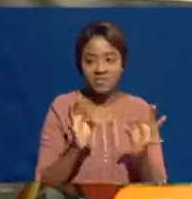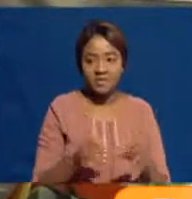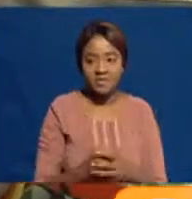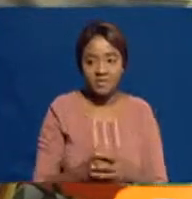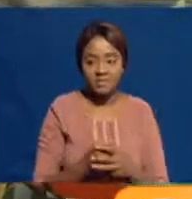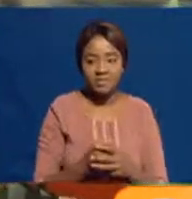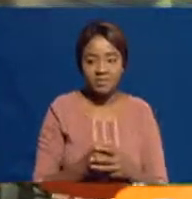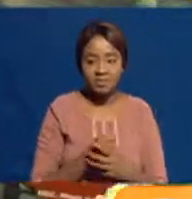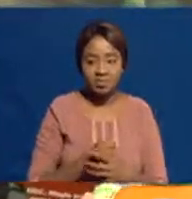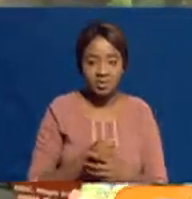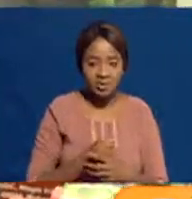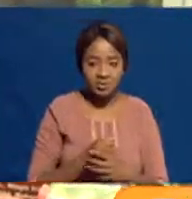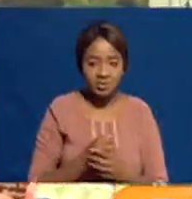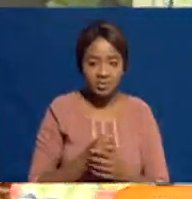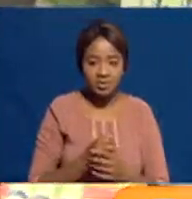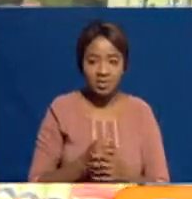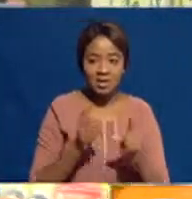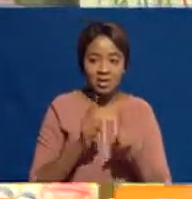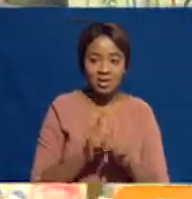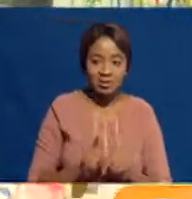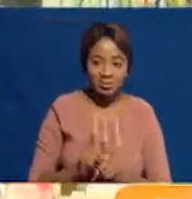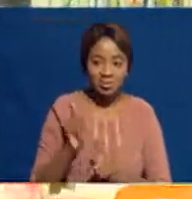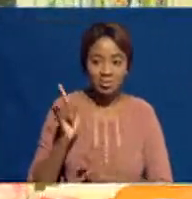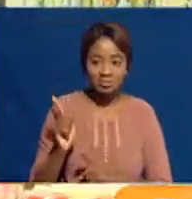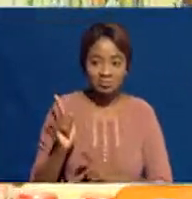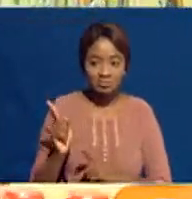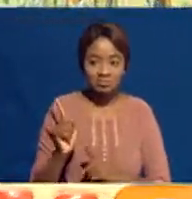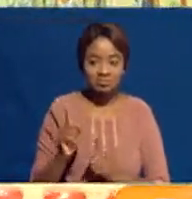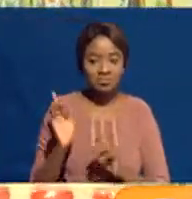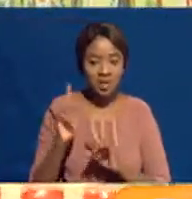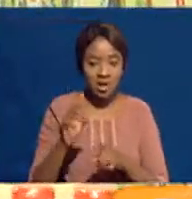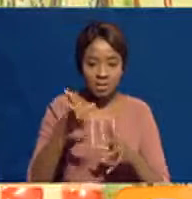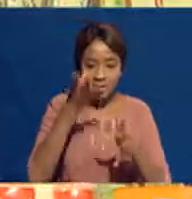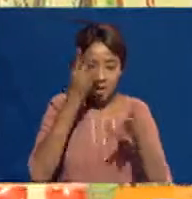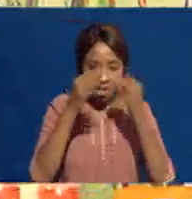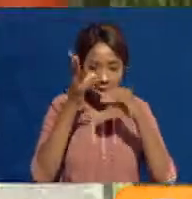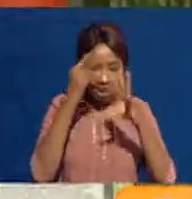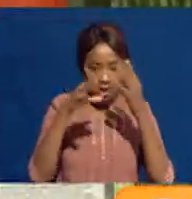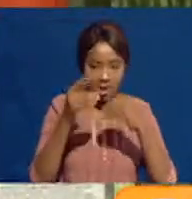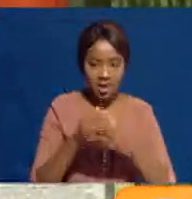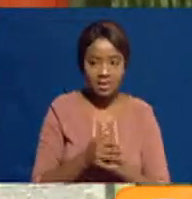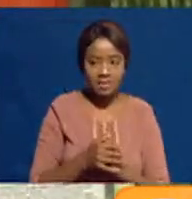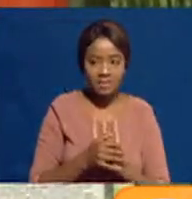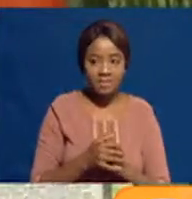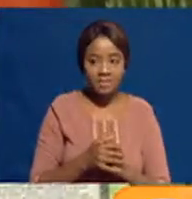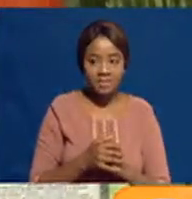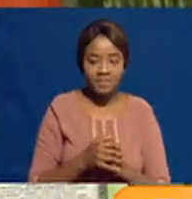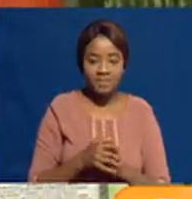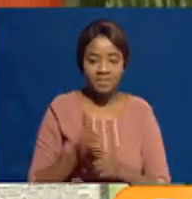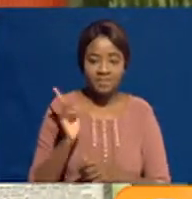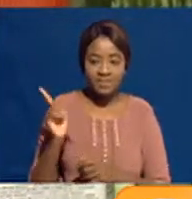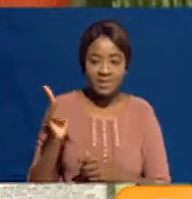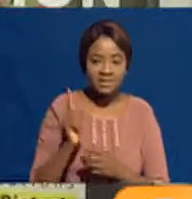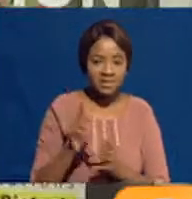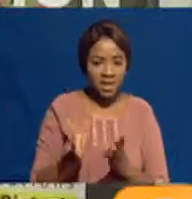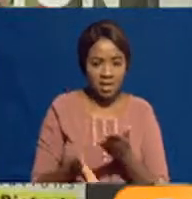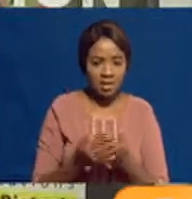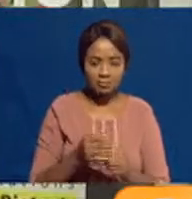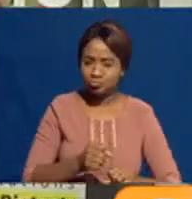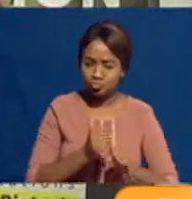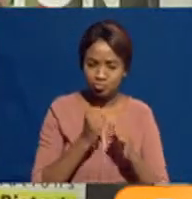wateja wanaofia afya yao walikongamana hapa kujifunza mbolea hai inayokisiwa kuwa bora kwa